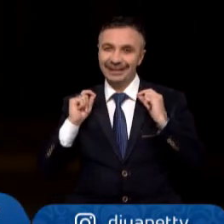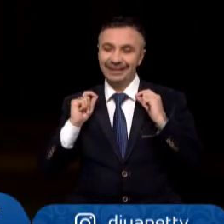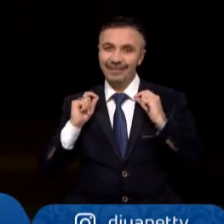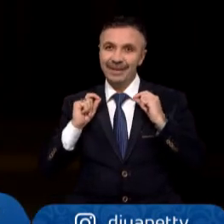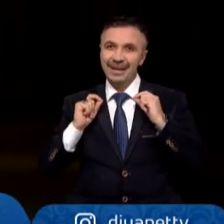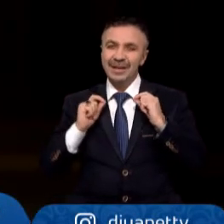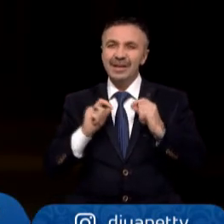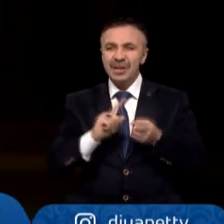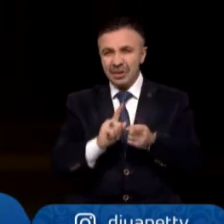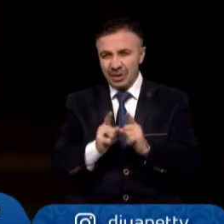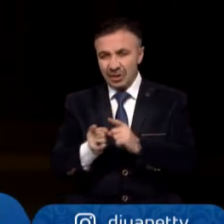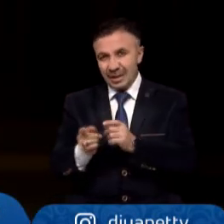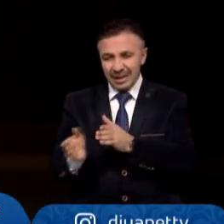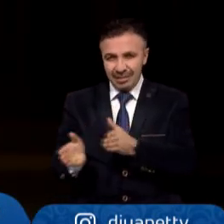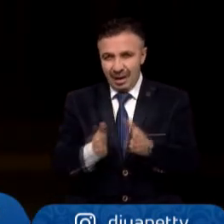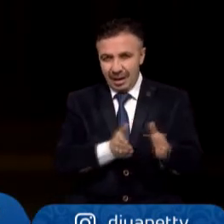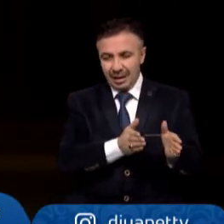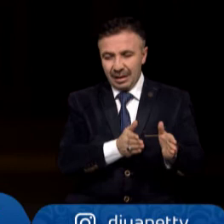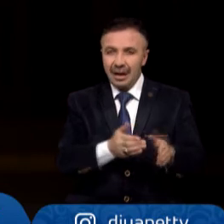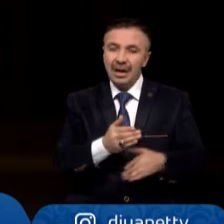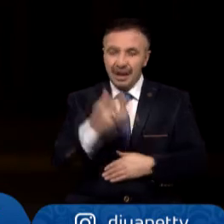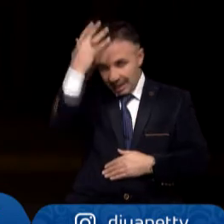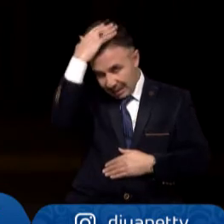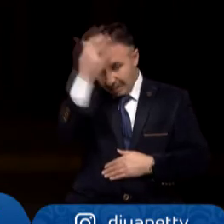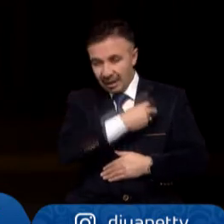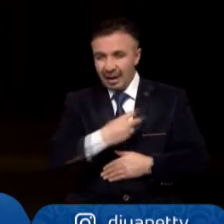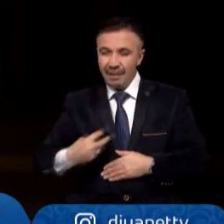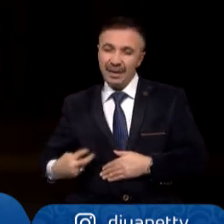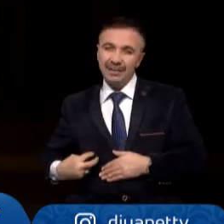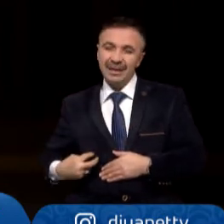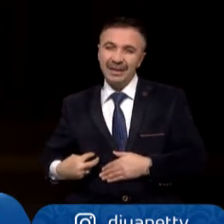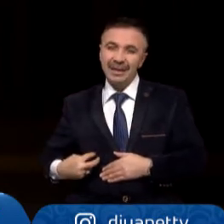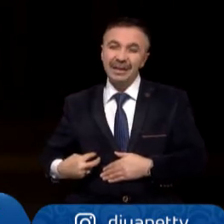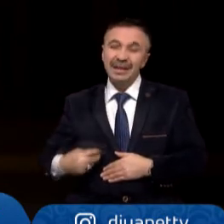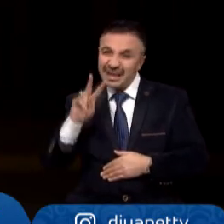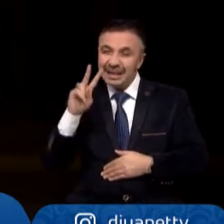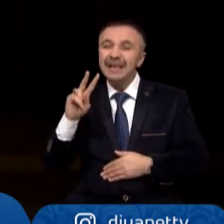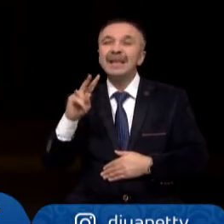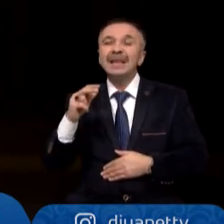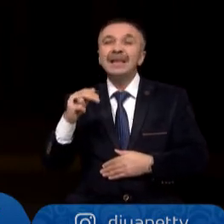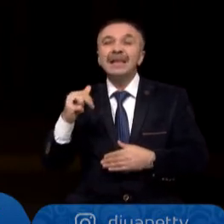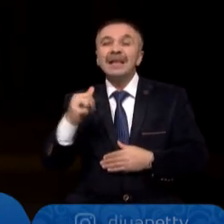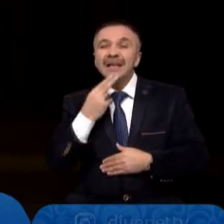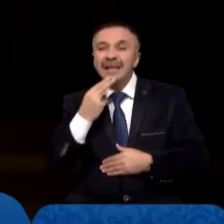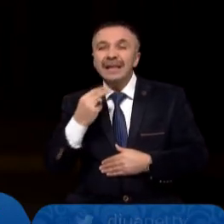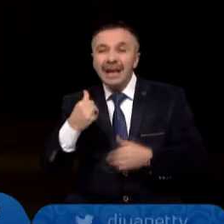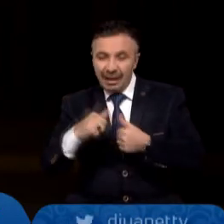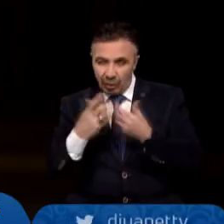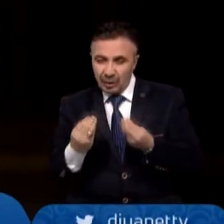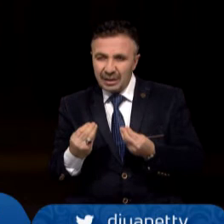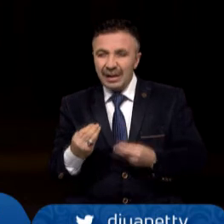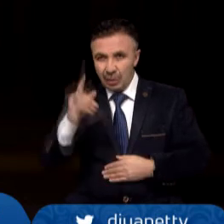da çeşitli aralıklarla Hz Peygamber Efendimiz'in iki kızıyla evli olduğu için ilk önce